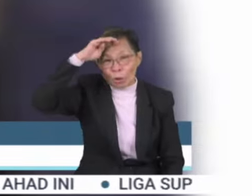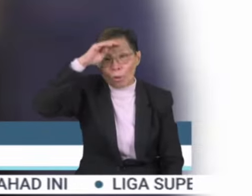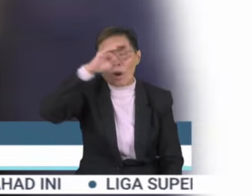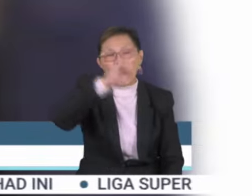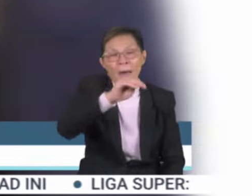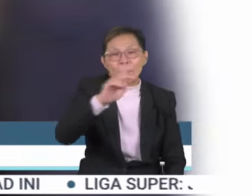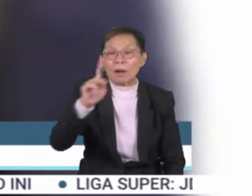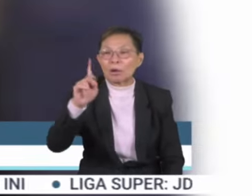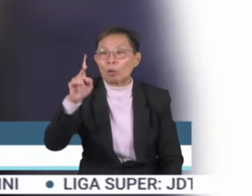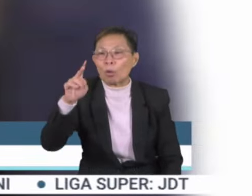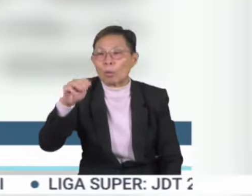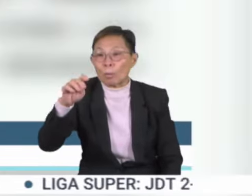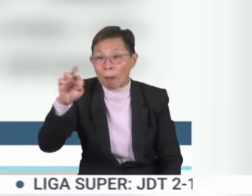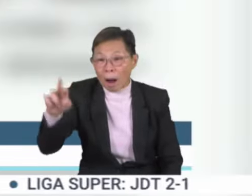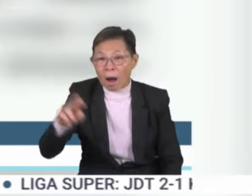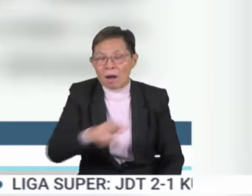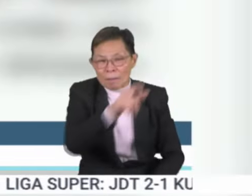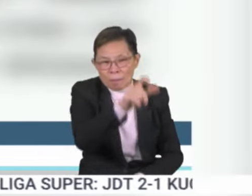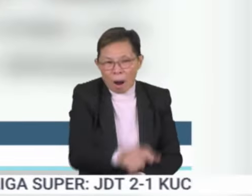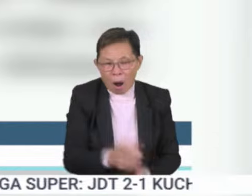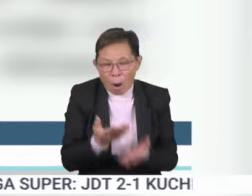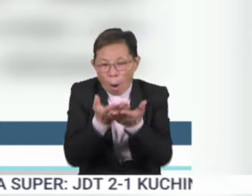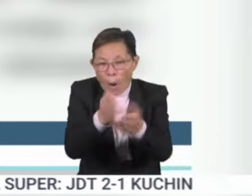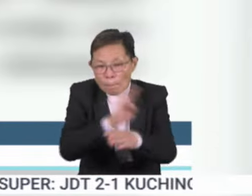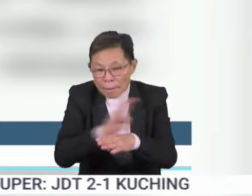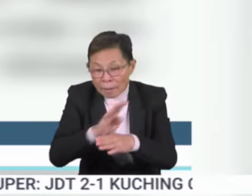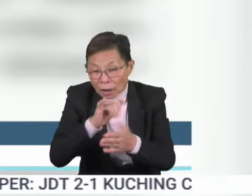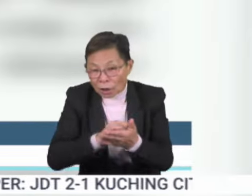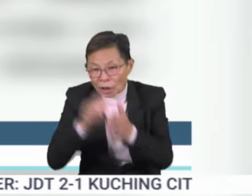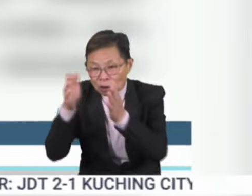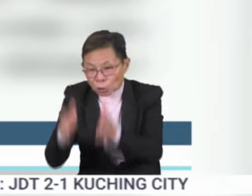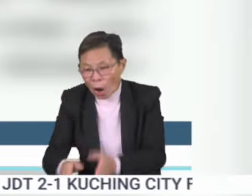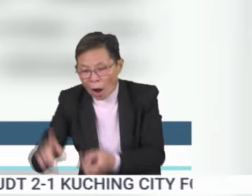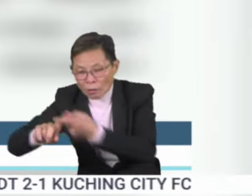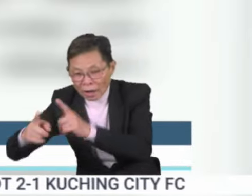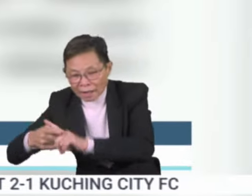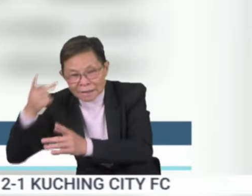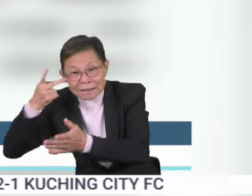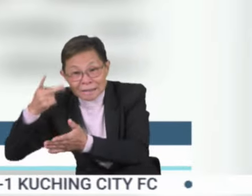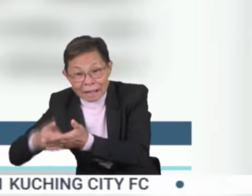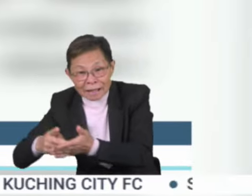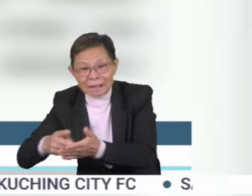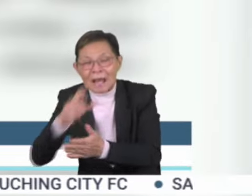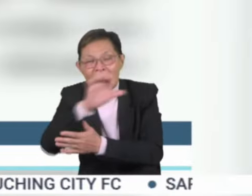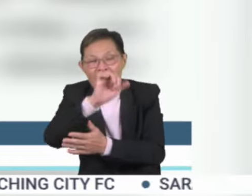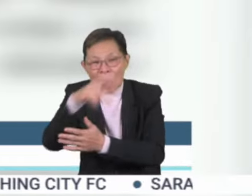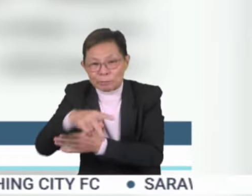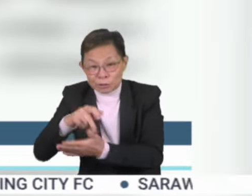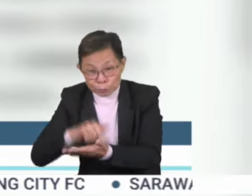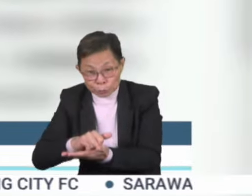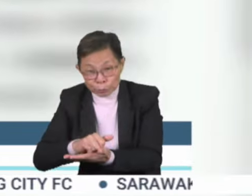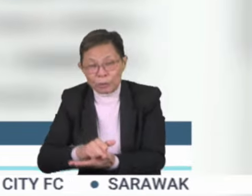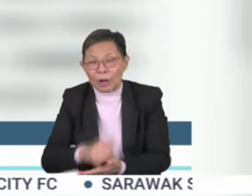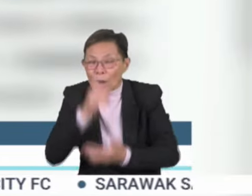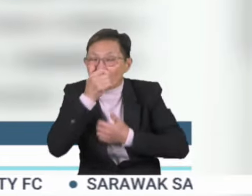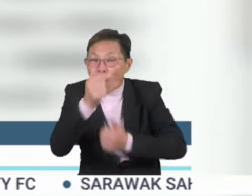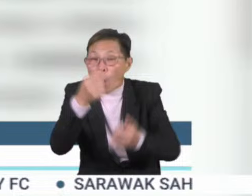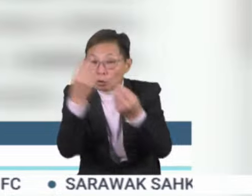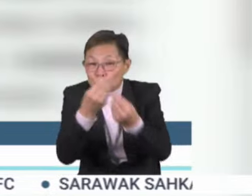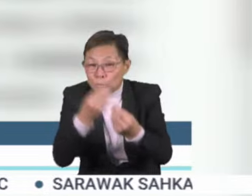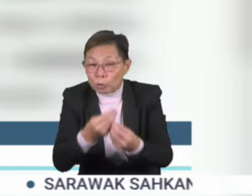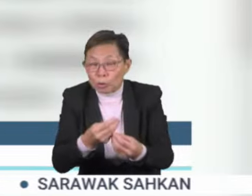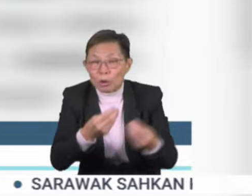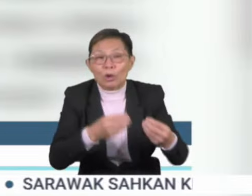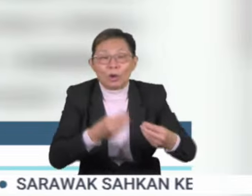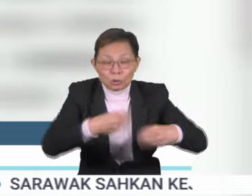Kumar berkata mangsa dipercayai ditawarkan perniagaan itu oleh seorang rakan yang dikenalinya di aplikasi itu. Teruja dengan jumlah